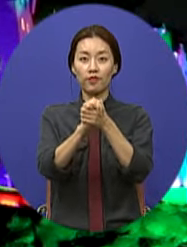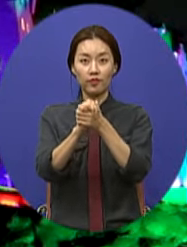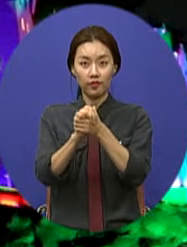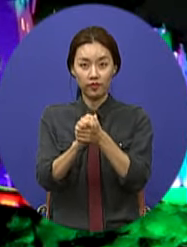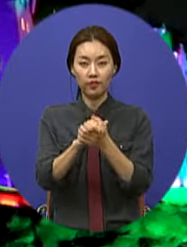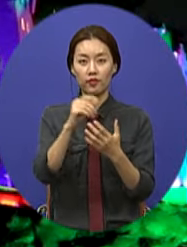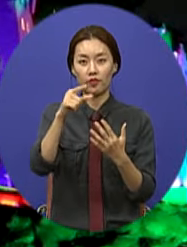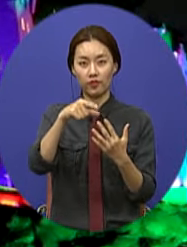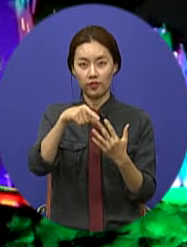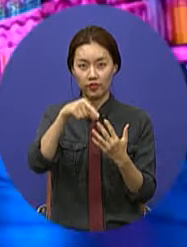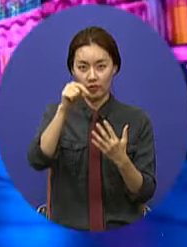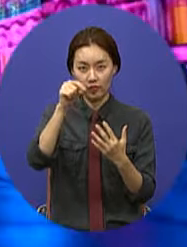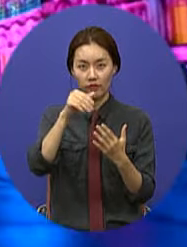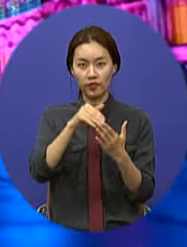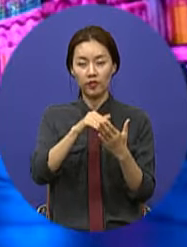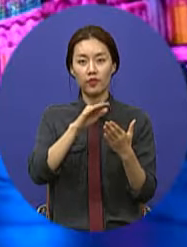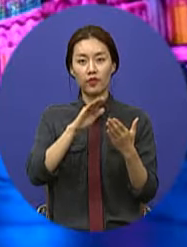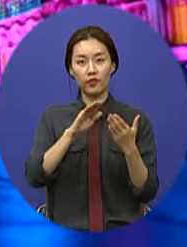우정을